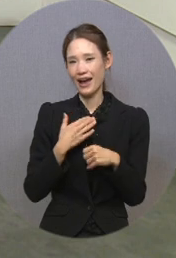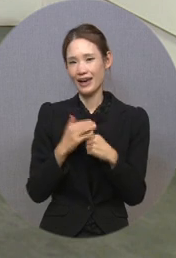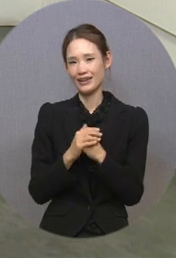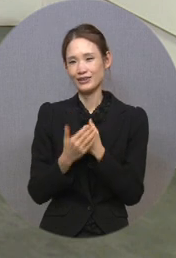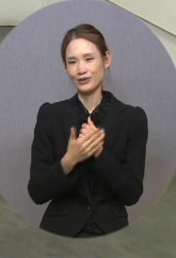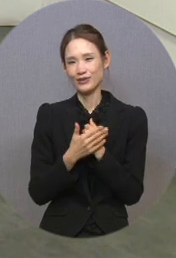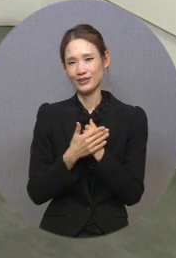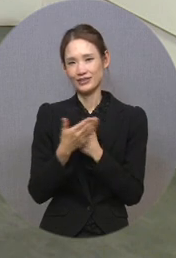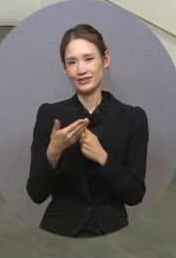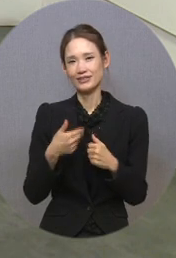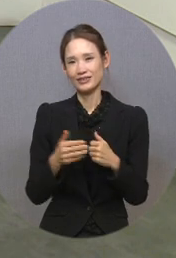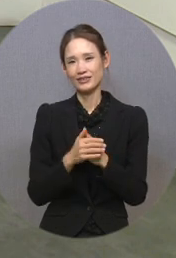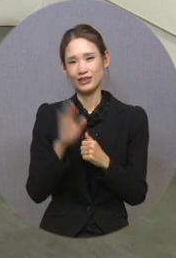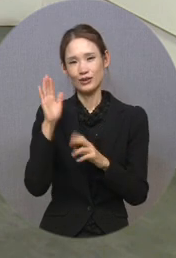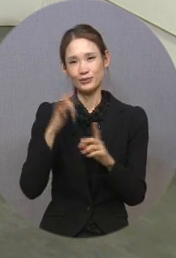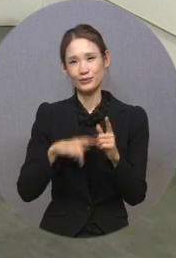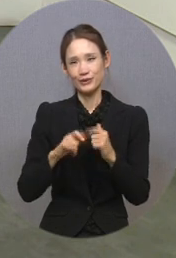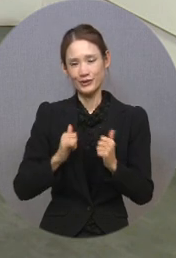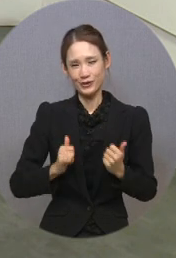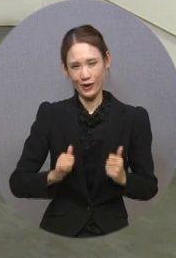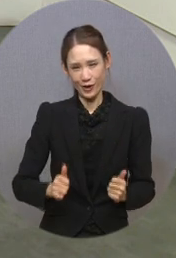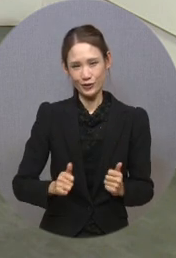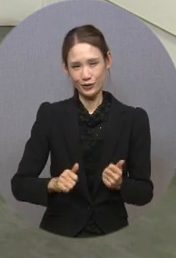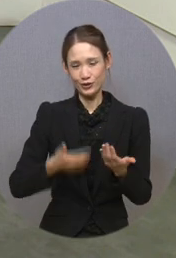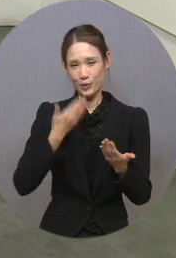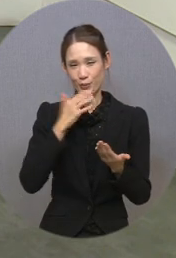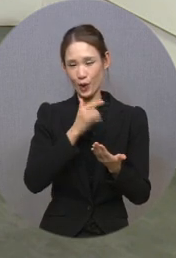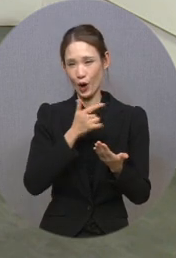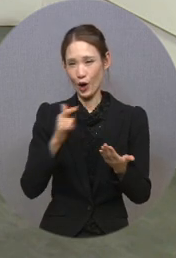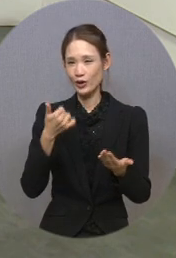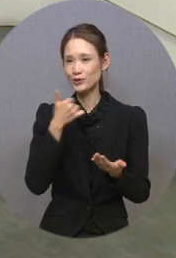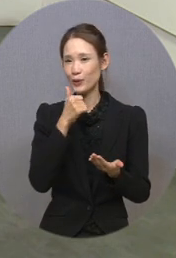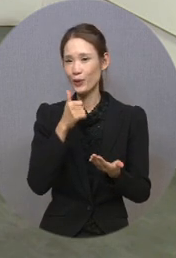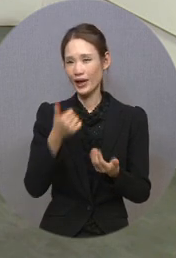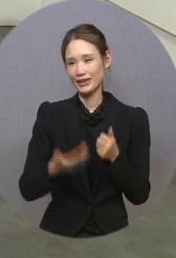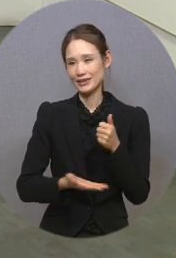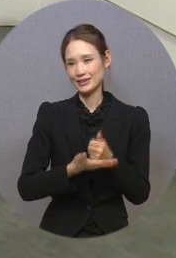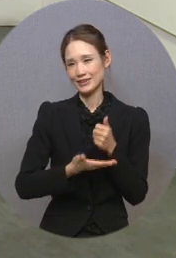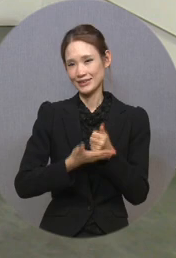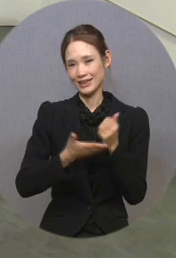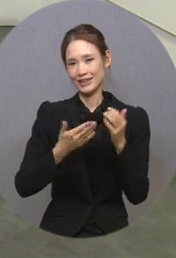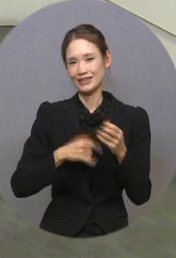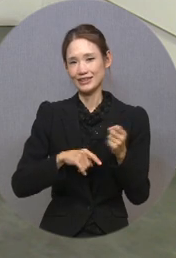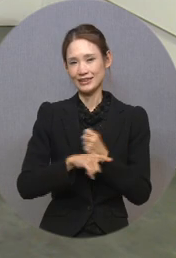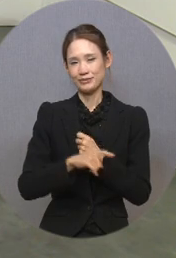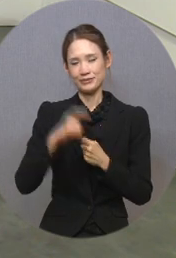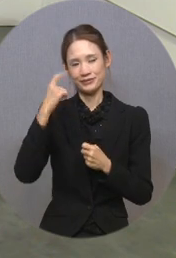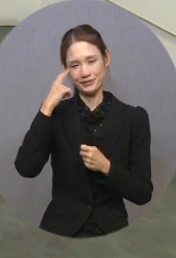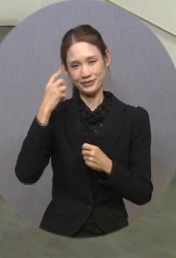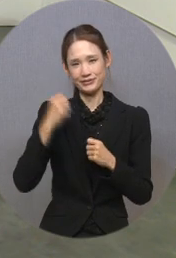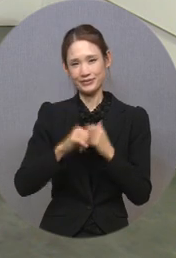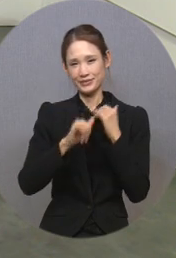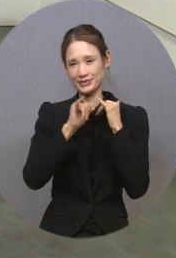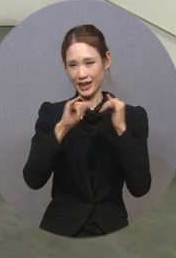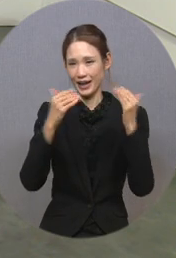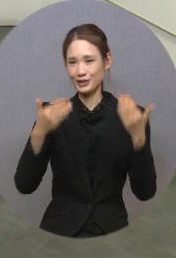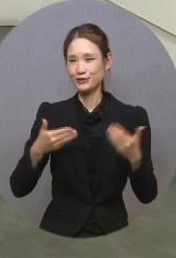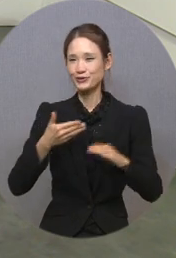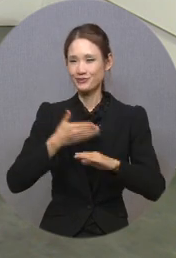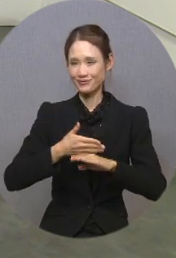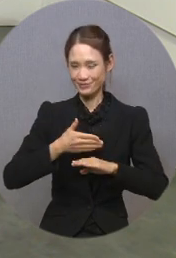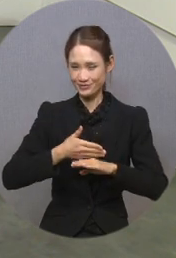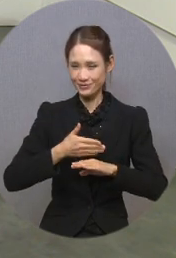일주했죠. 앞으로 더 열심히 우리 먹거리를 소개하라는 격려의 의미로 받아들이겠습니다. 상 주셔서 고맙습니다.